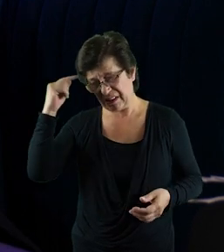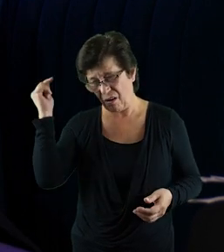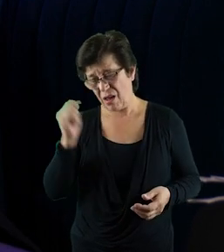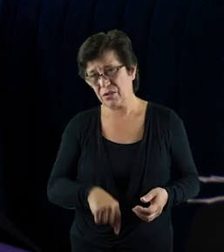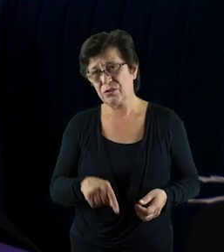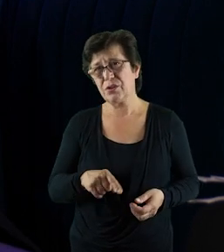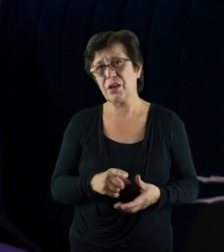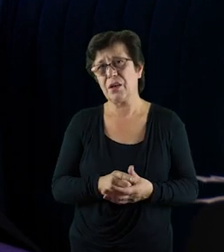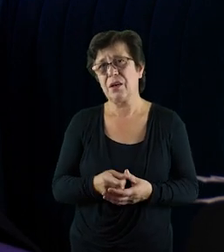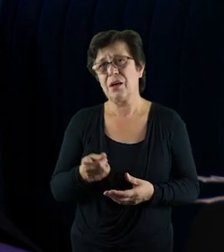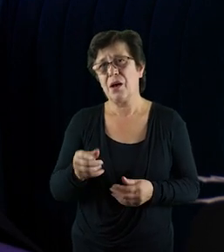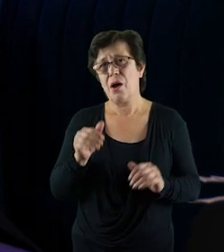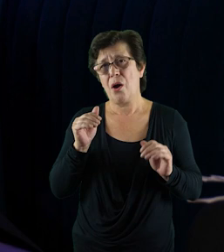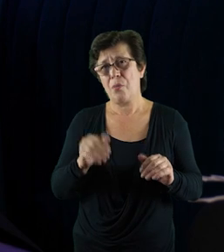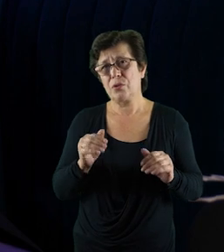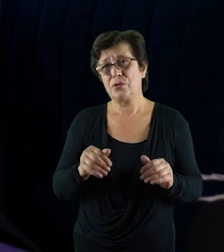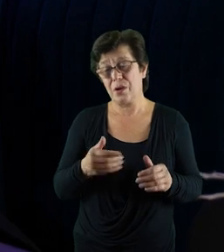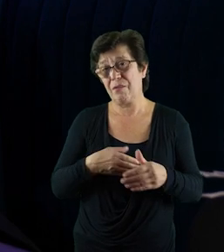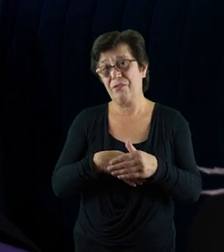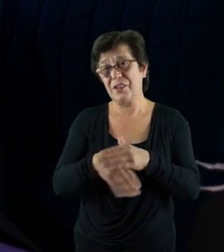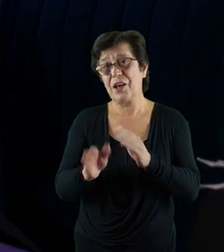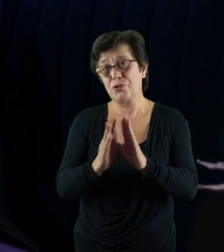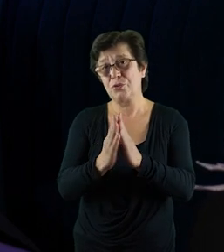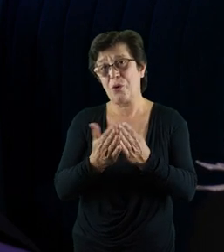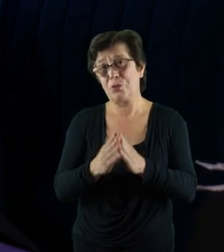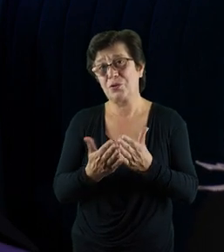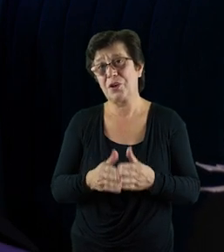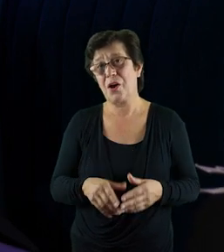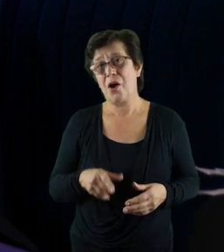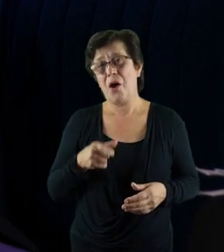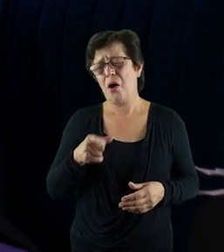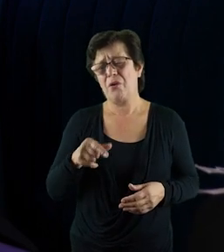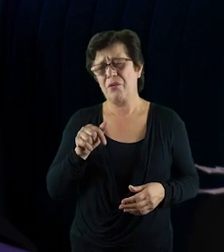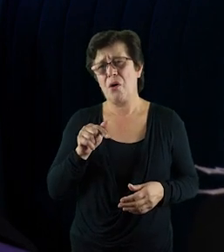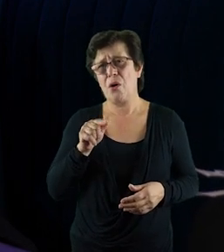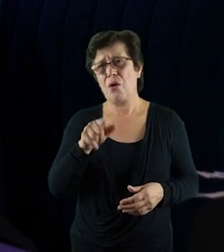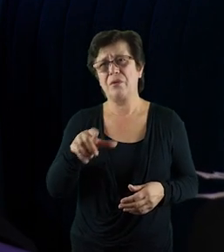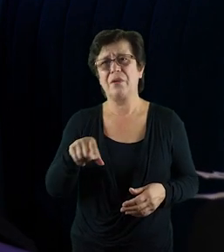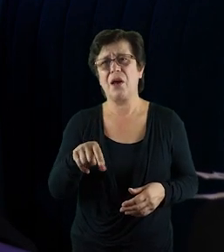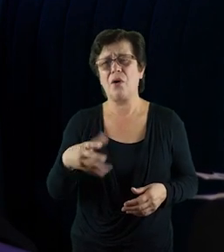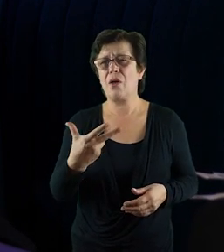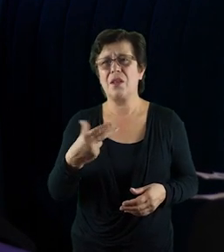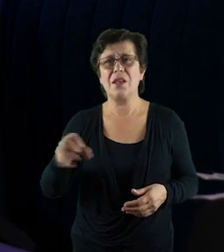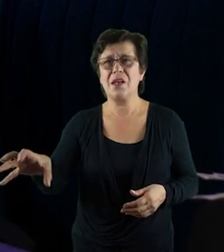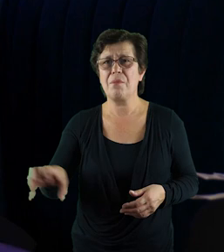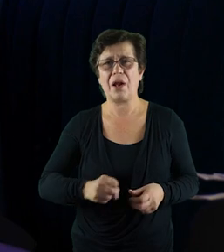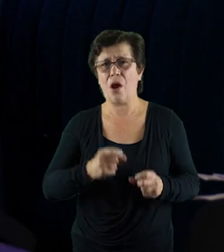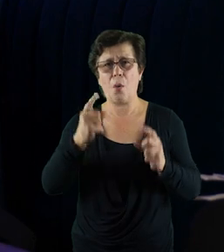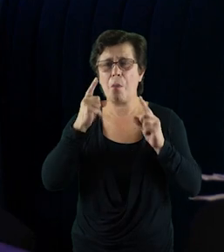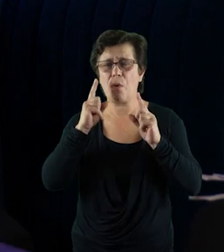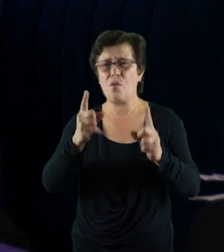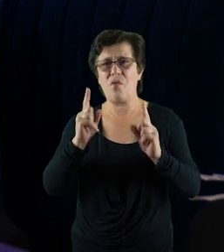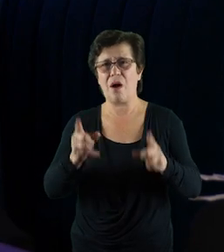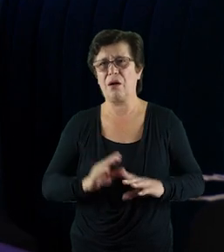wydawnictwie państwowym wydać książki. A on tego nie brał pod uwagę, nie chciał tego. Chciał, żeby